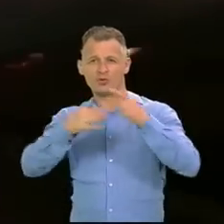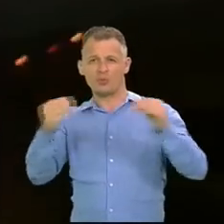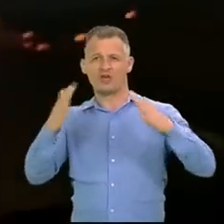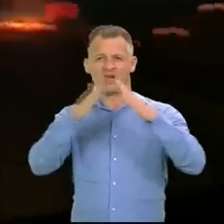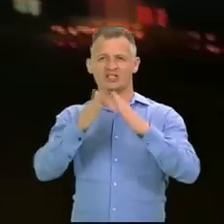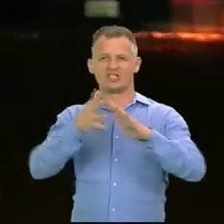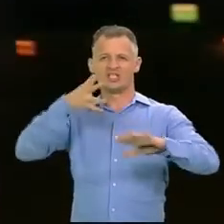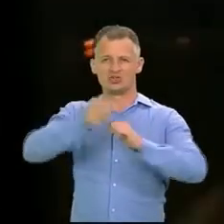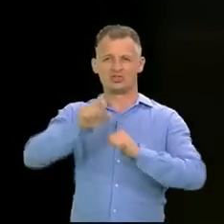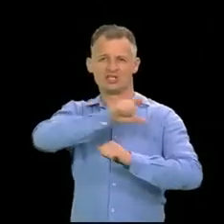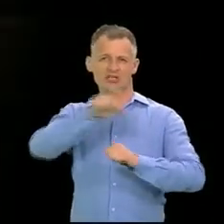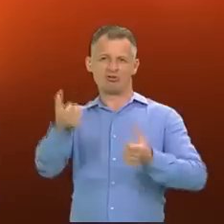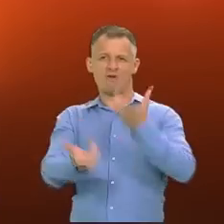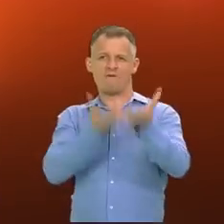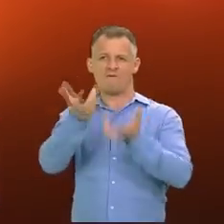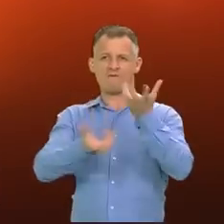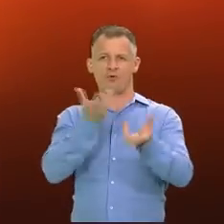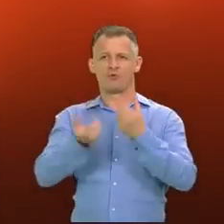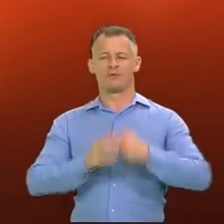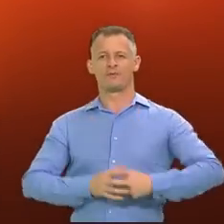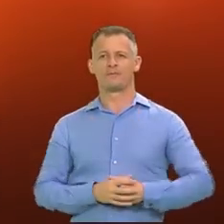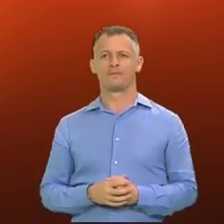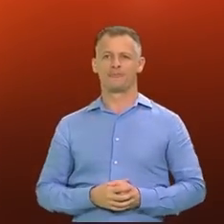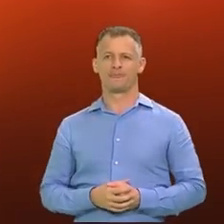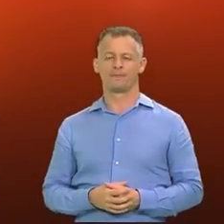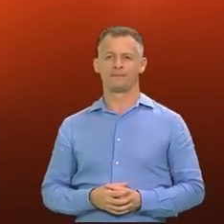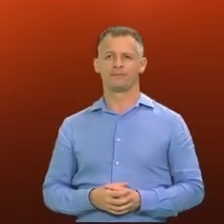au fost distruse de focul necruțător.